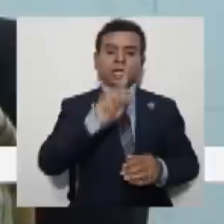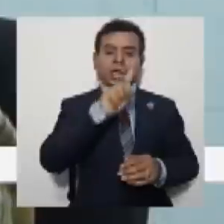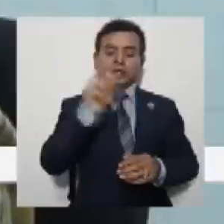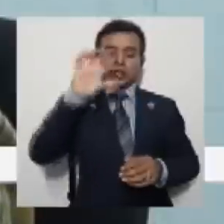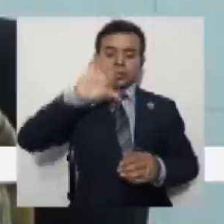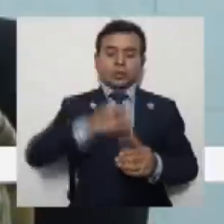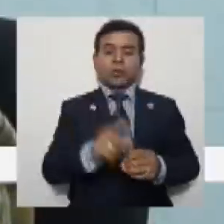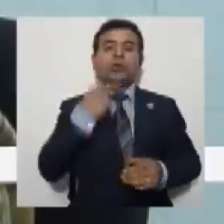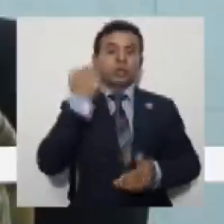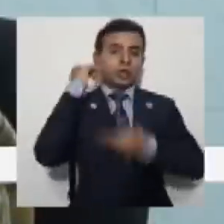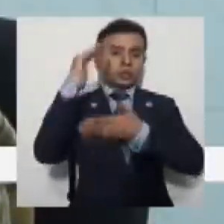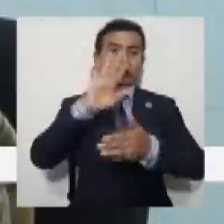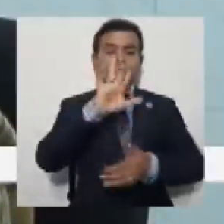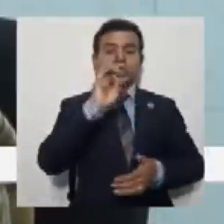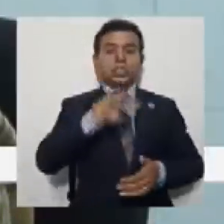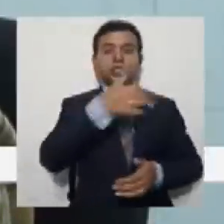পর্যন্ত